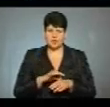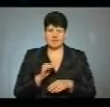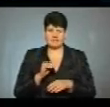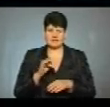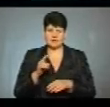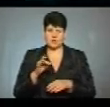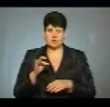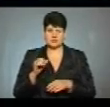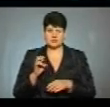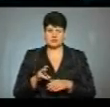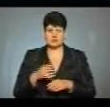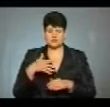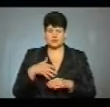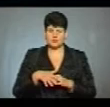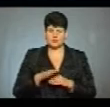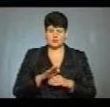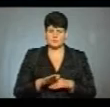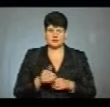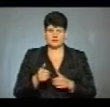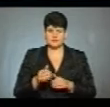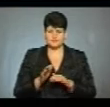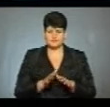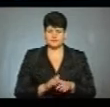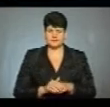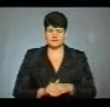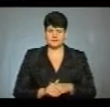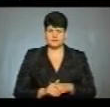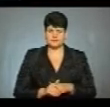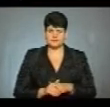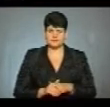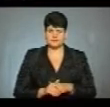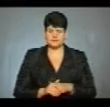фізрозчин. Добре, я зрозуміла. Концентрація норма.